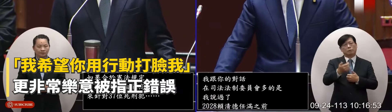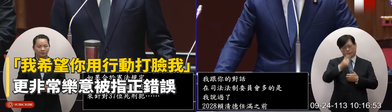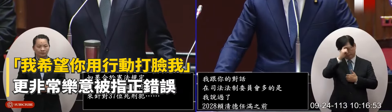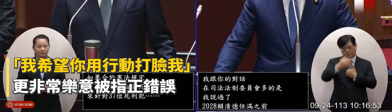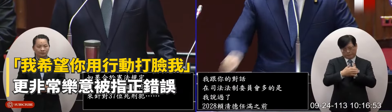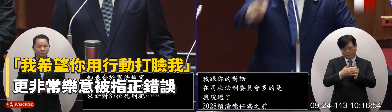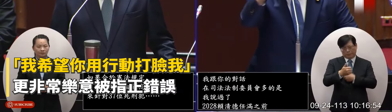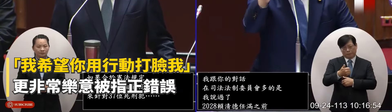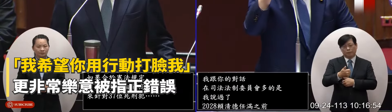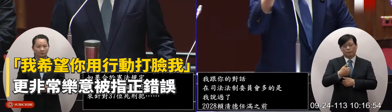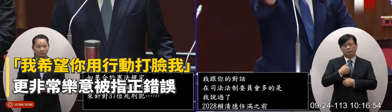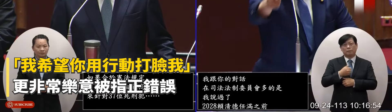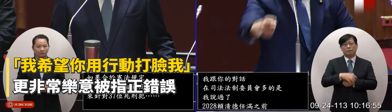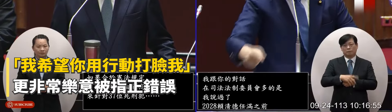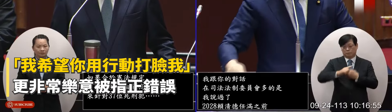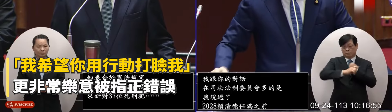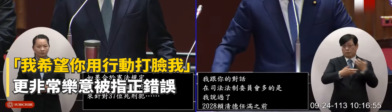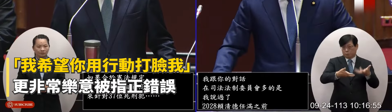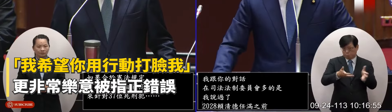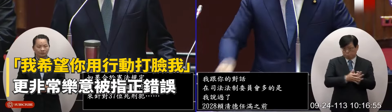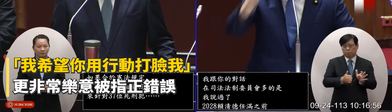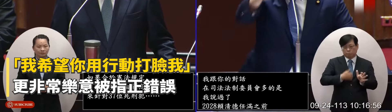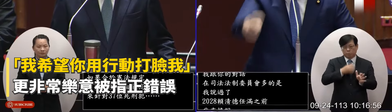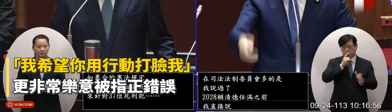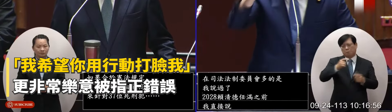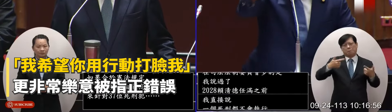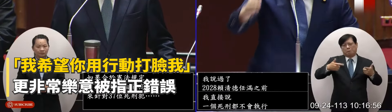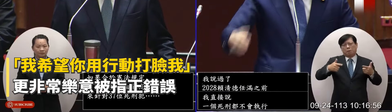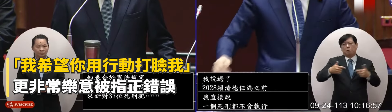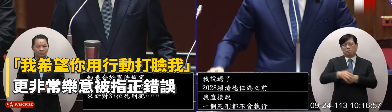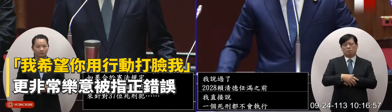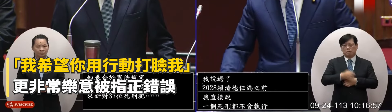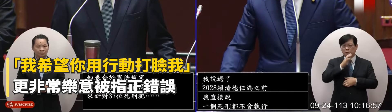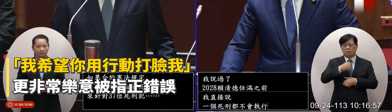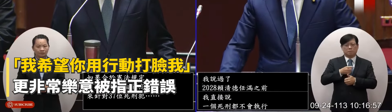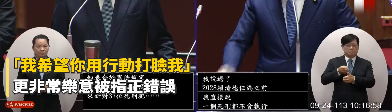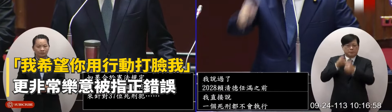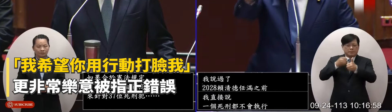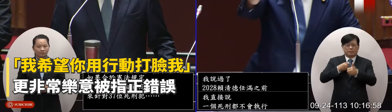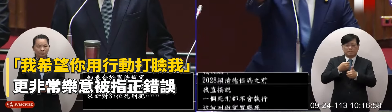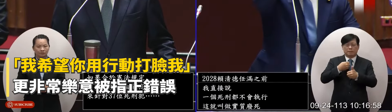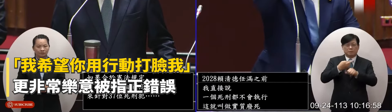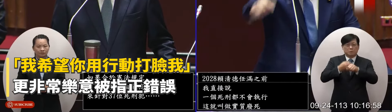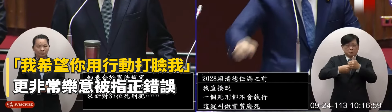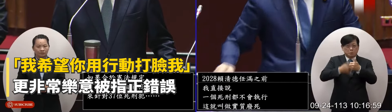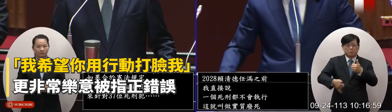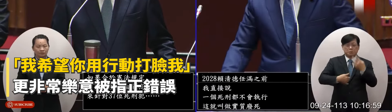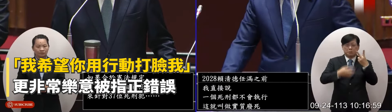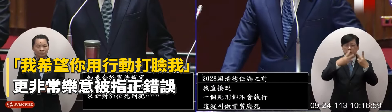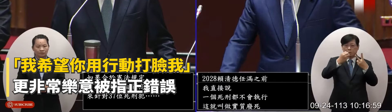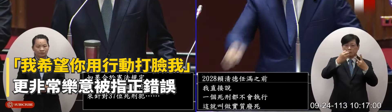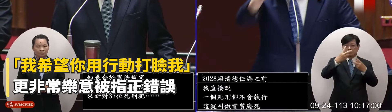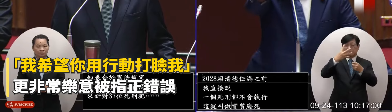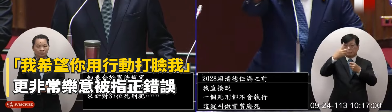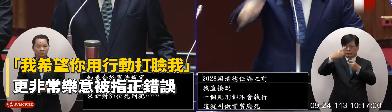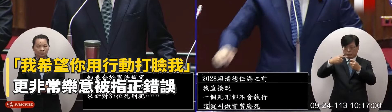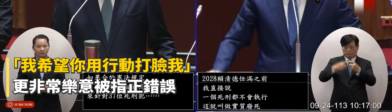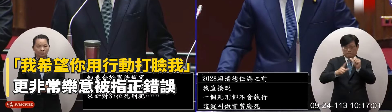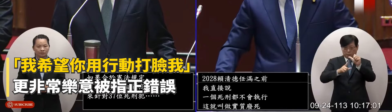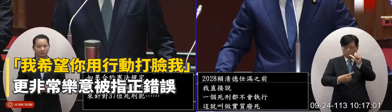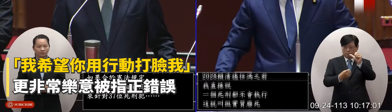掉，我希望你用法务的行动否定我，否定罗志强，打脸罗志强。2028年5月，